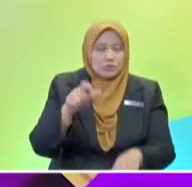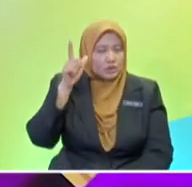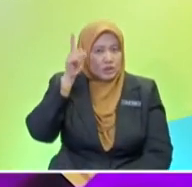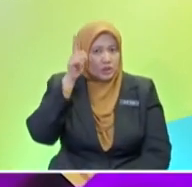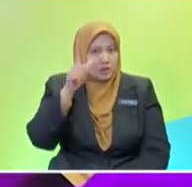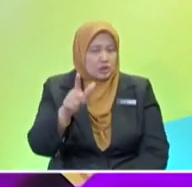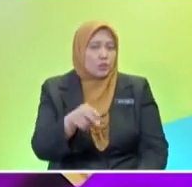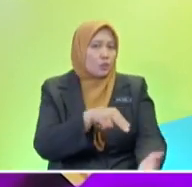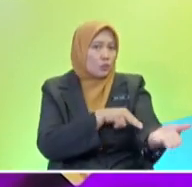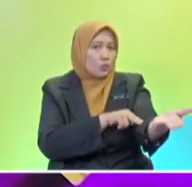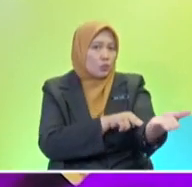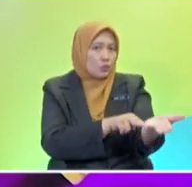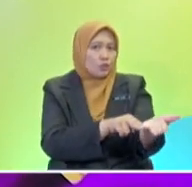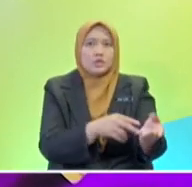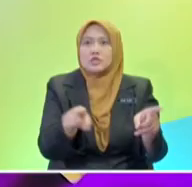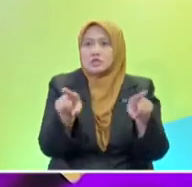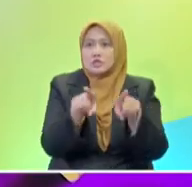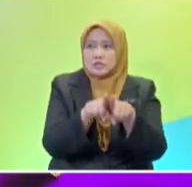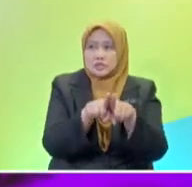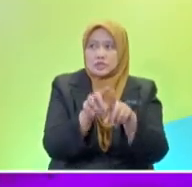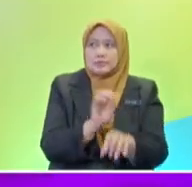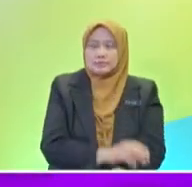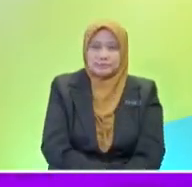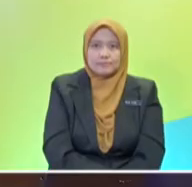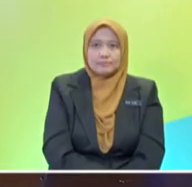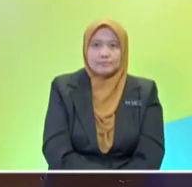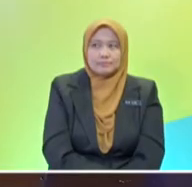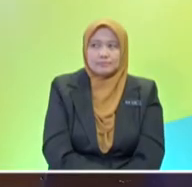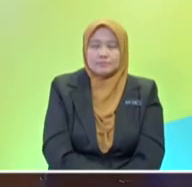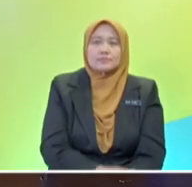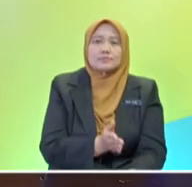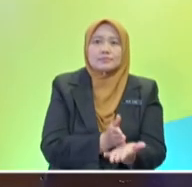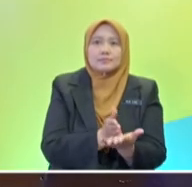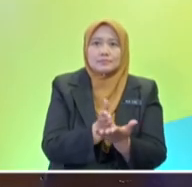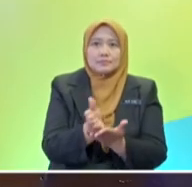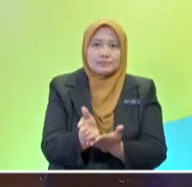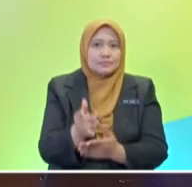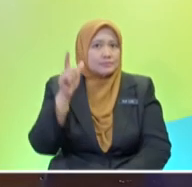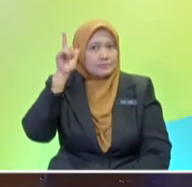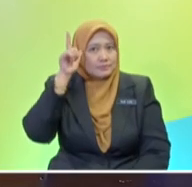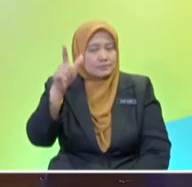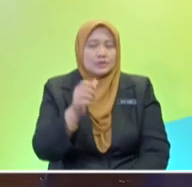kan? Macam sisa ikan kan? Seterusnya, kita tengok pula bentuk yang